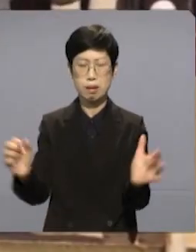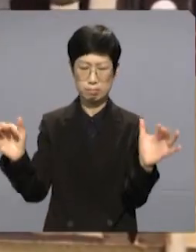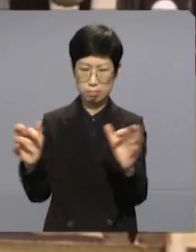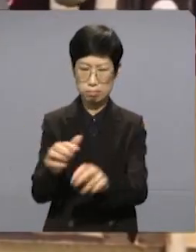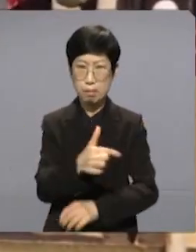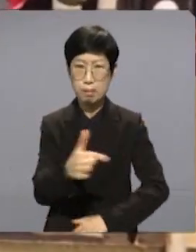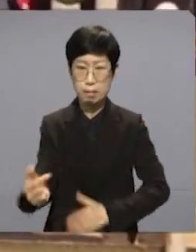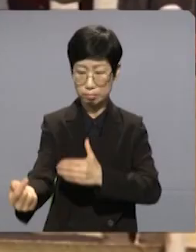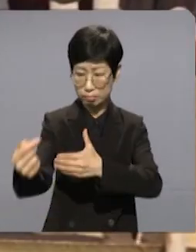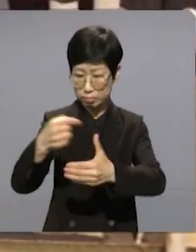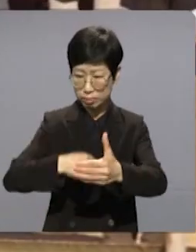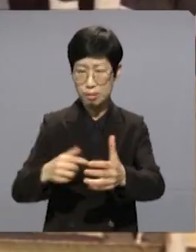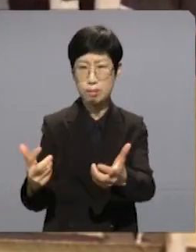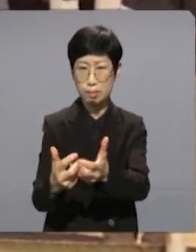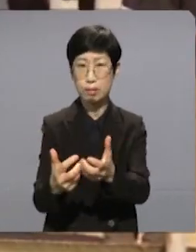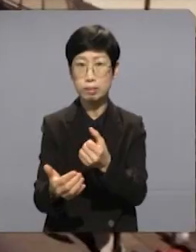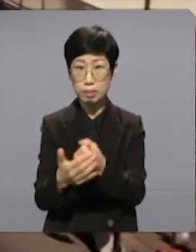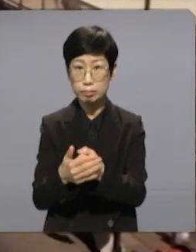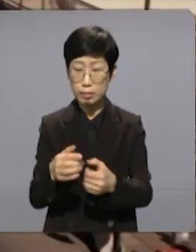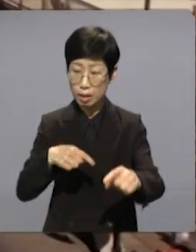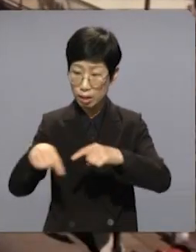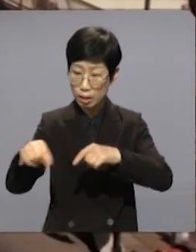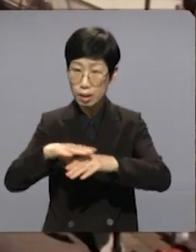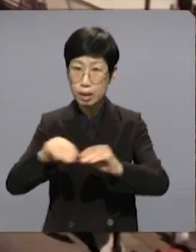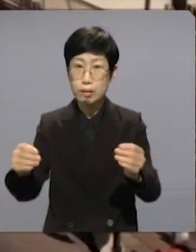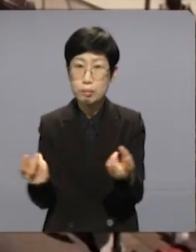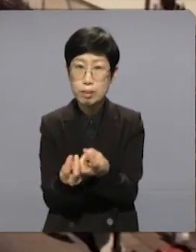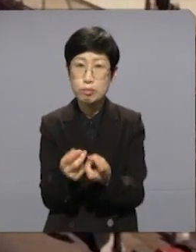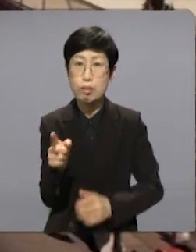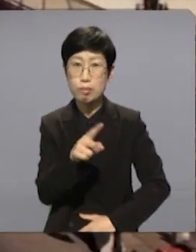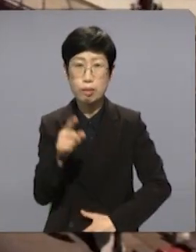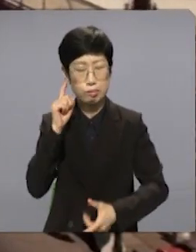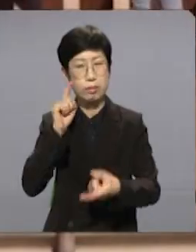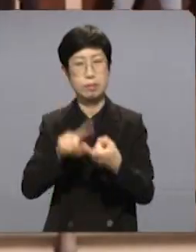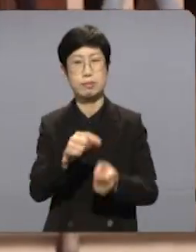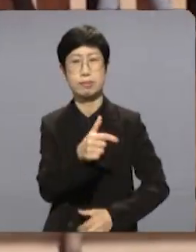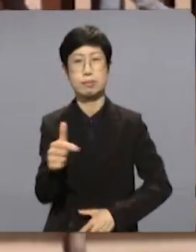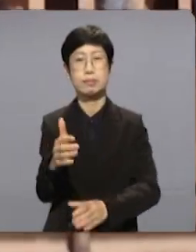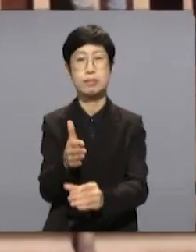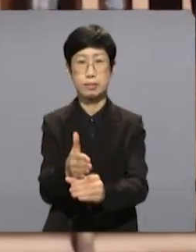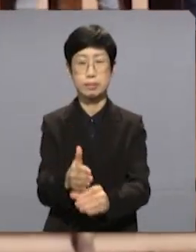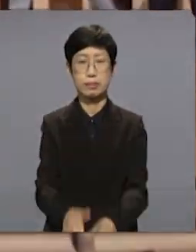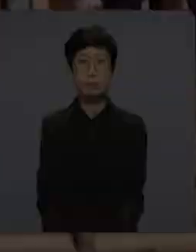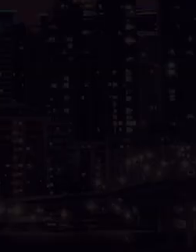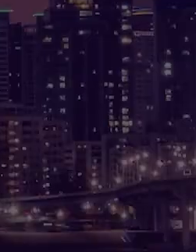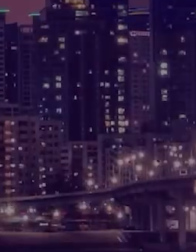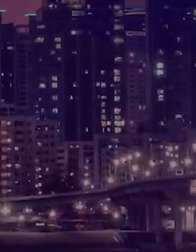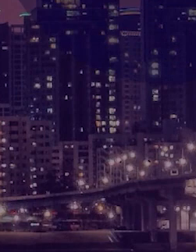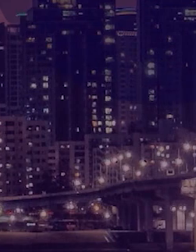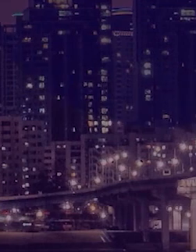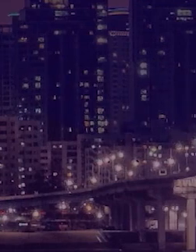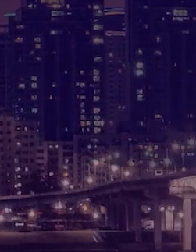처리할지 바이든 행정부가 시험대에 오를 전망입니다. 월드뉴스 김준호입니다.